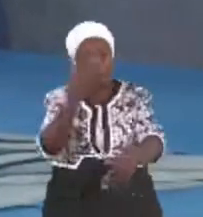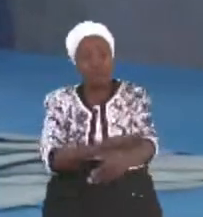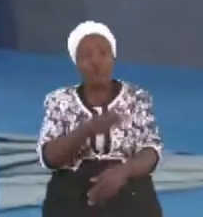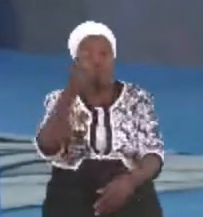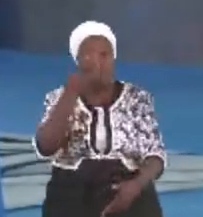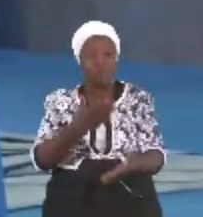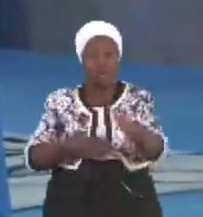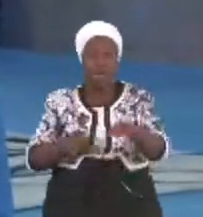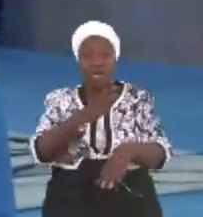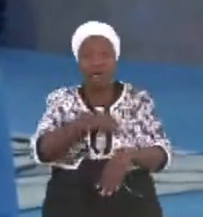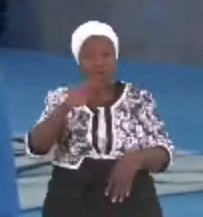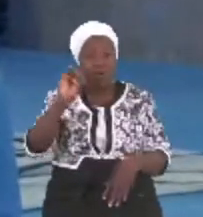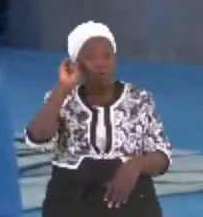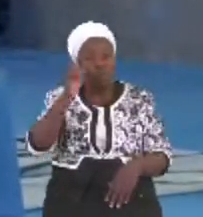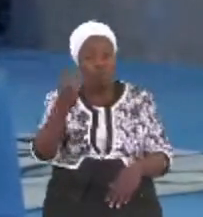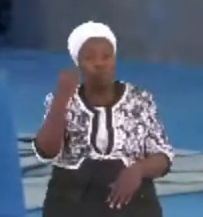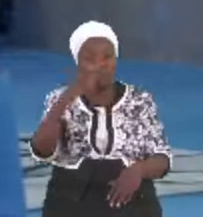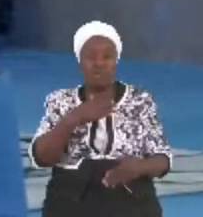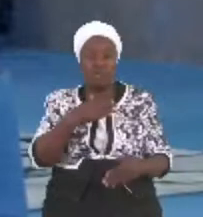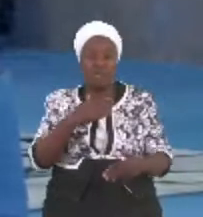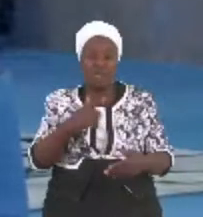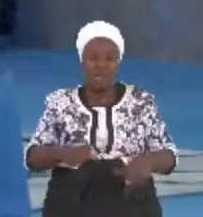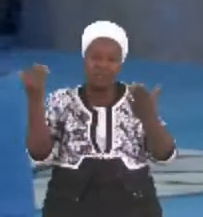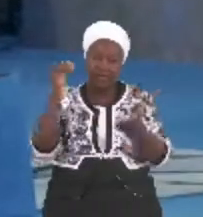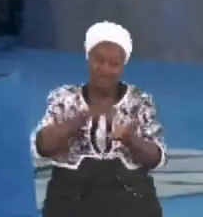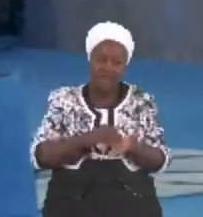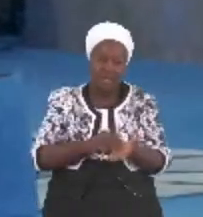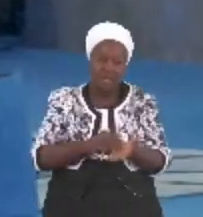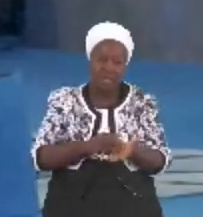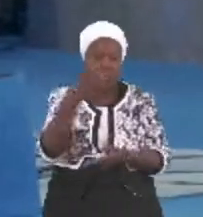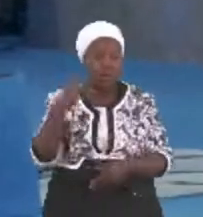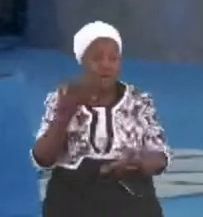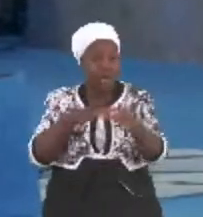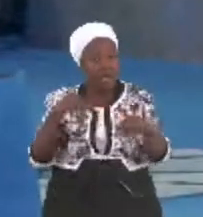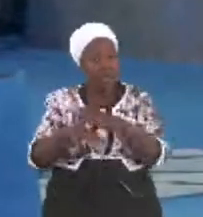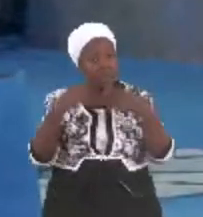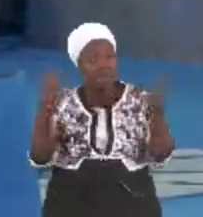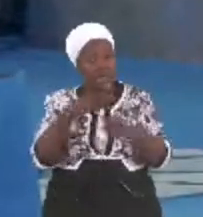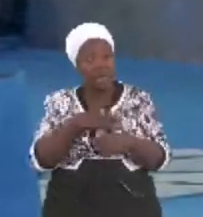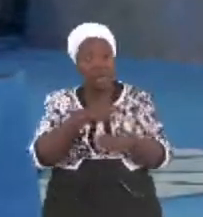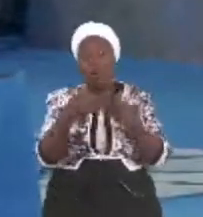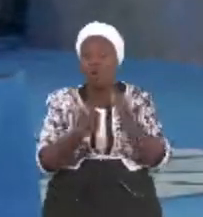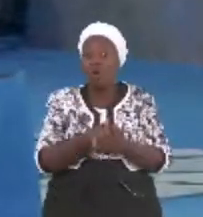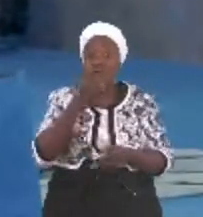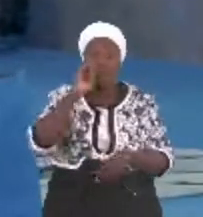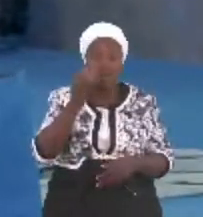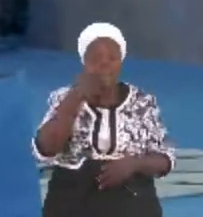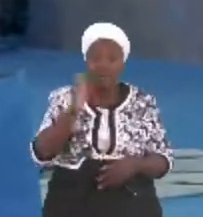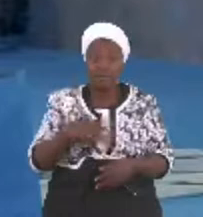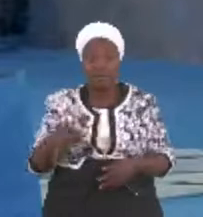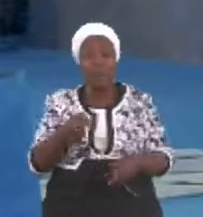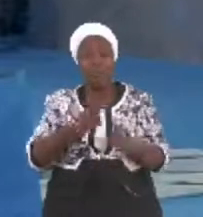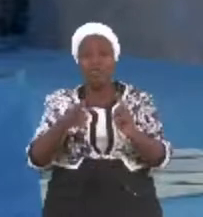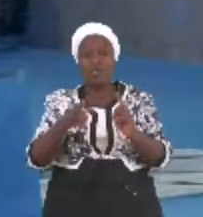était mort et il est revenu à la vie. Il était mort dans le péché et dans les transgressions. Mais gloire à